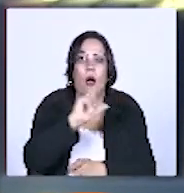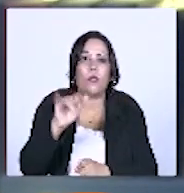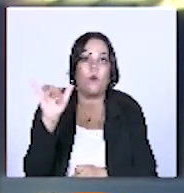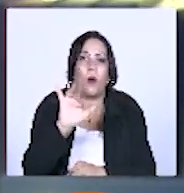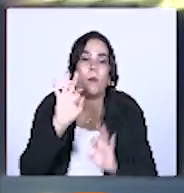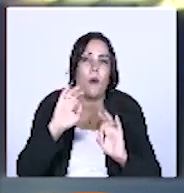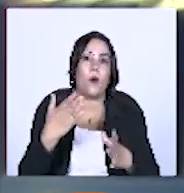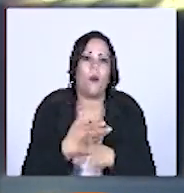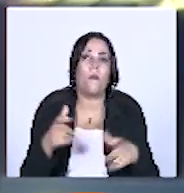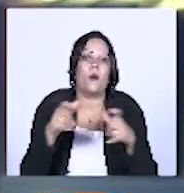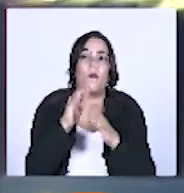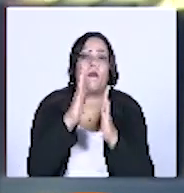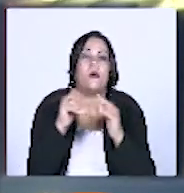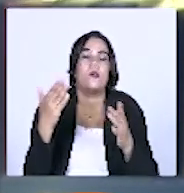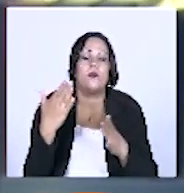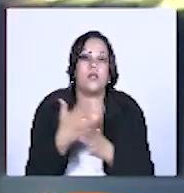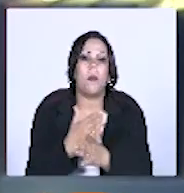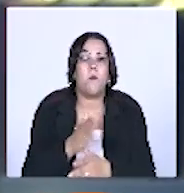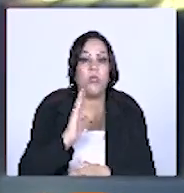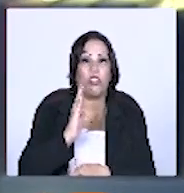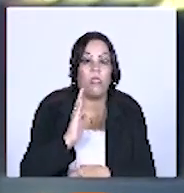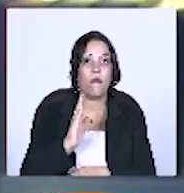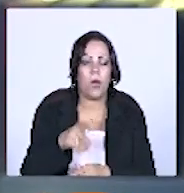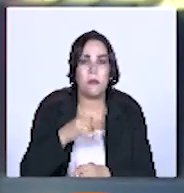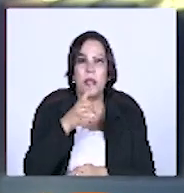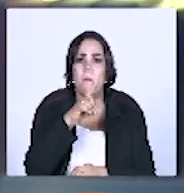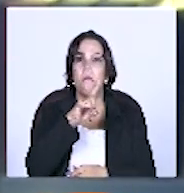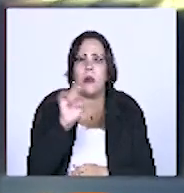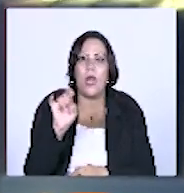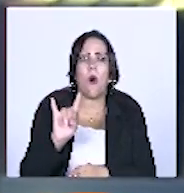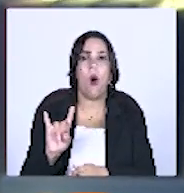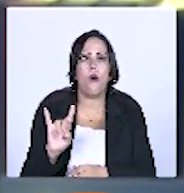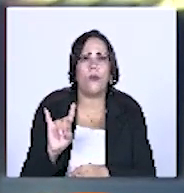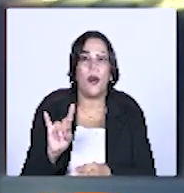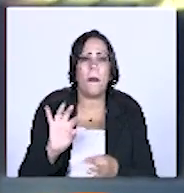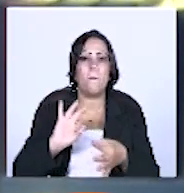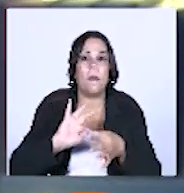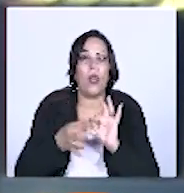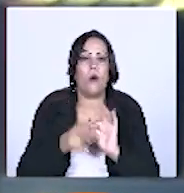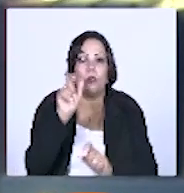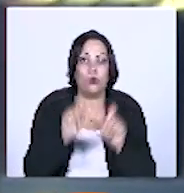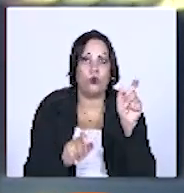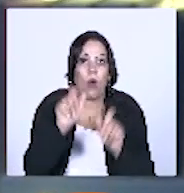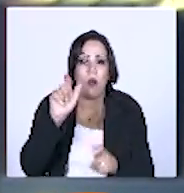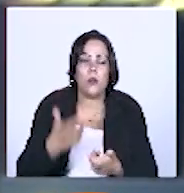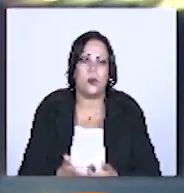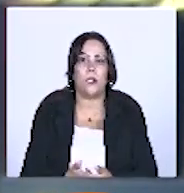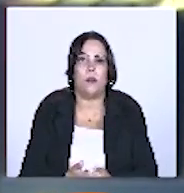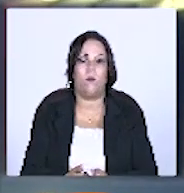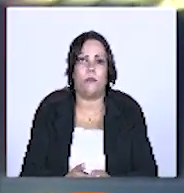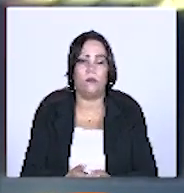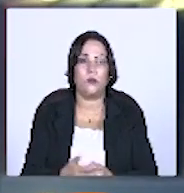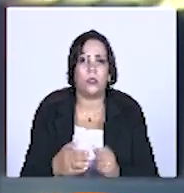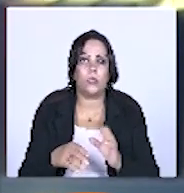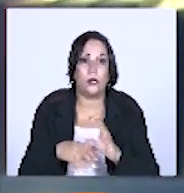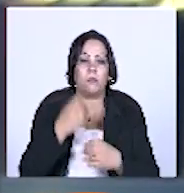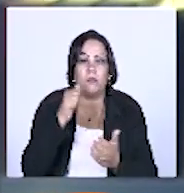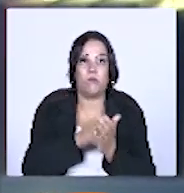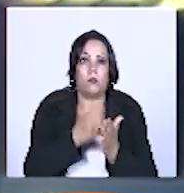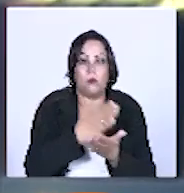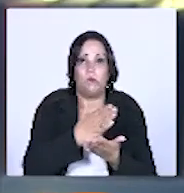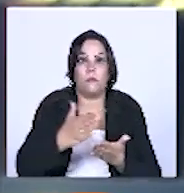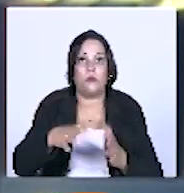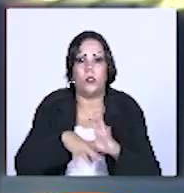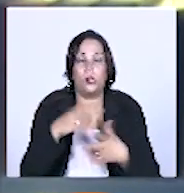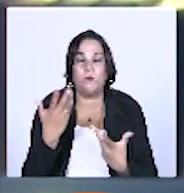المصري تستوعب الزياده السكانيه يعني حوالي 110 مليون شخص ا توسع عمراني واسع جدا